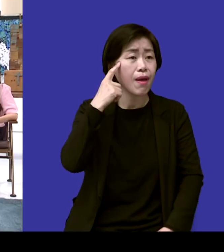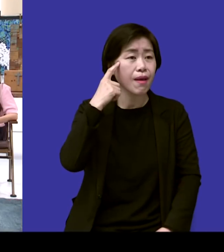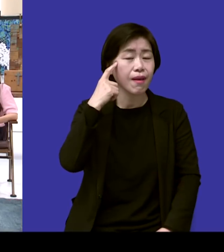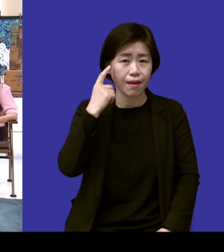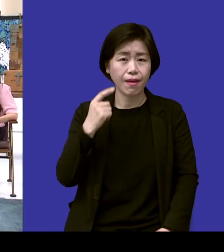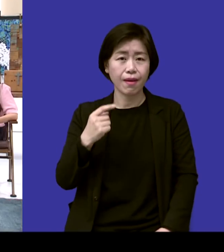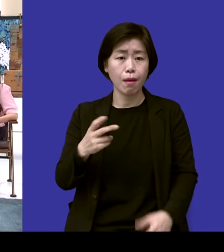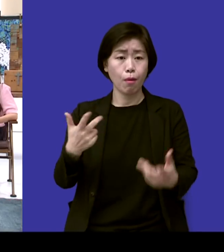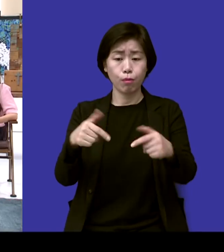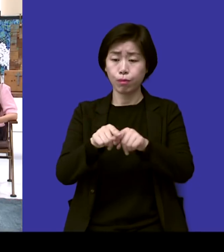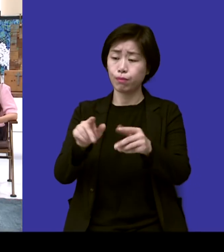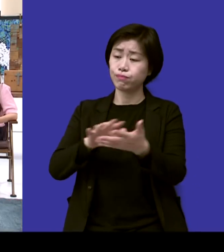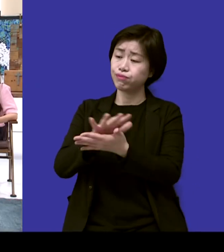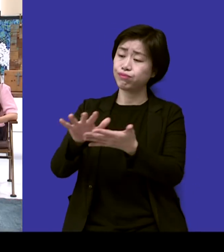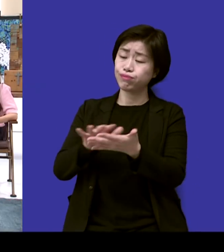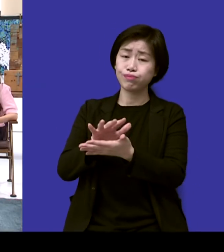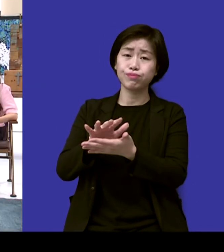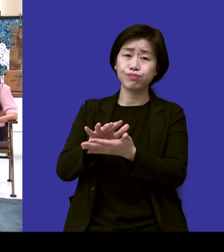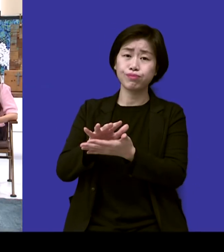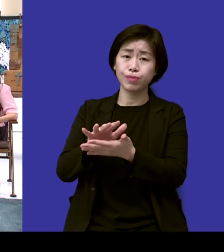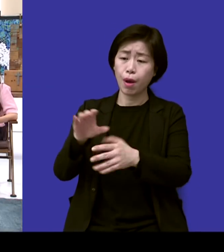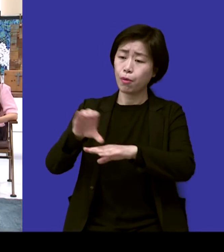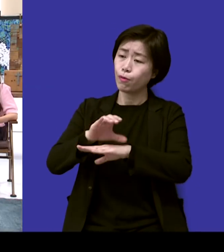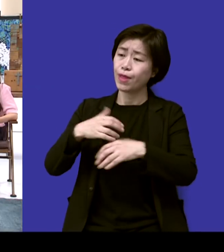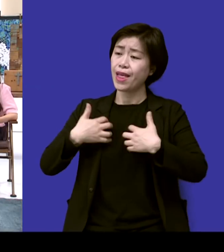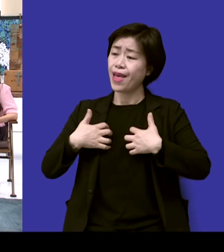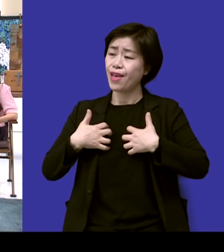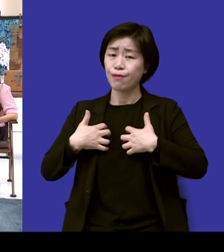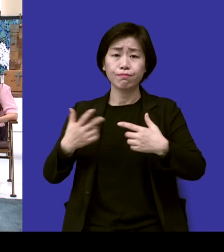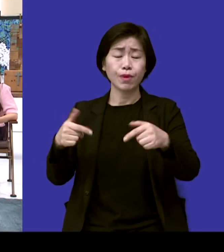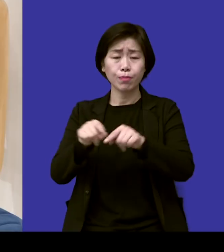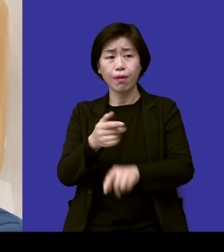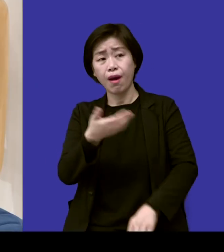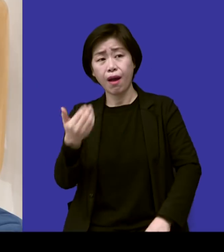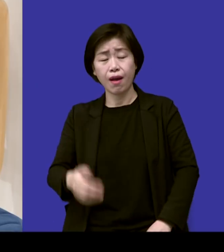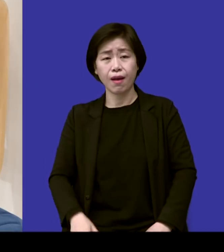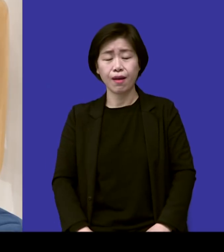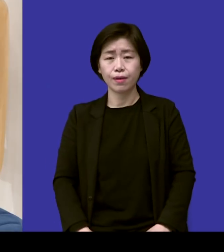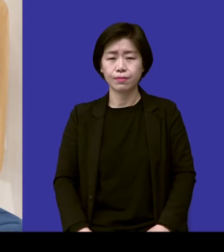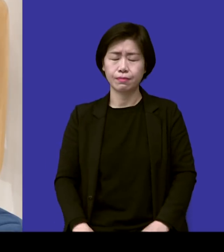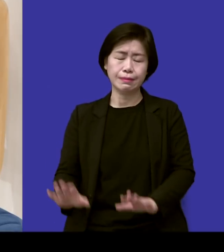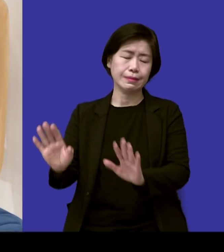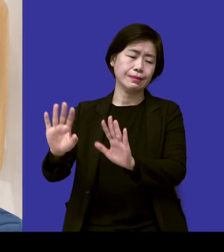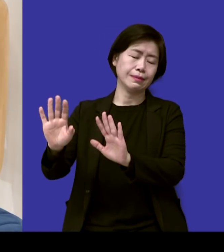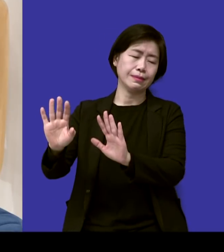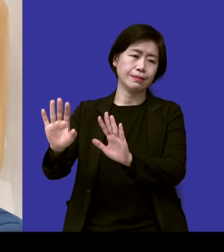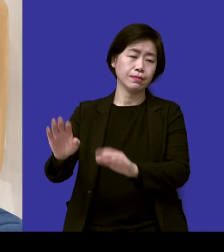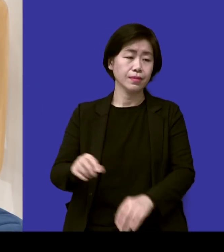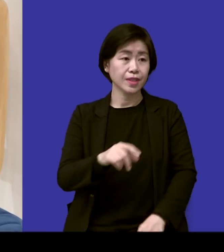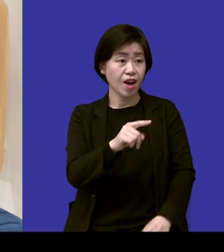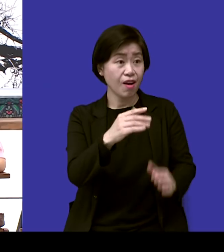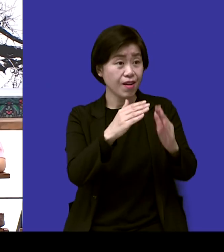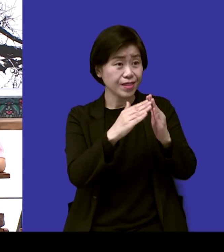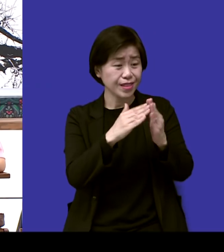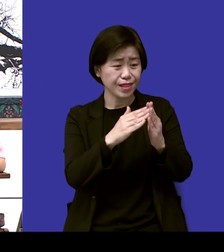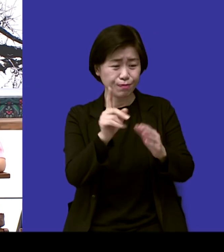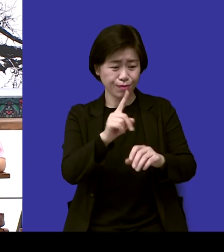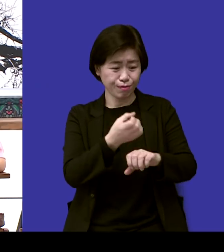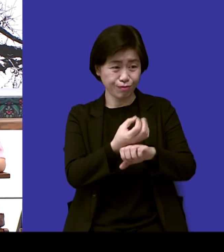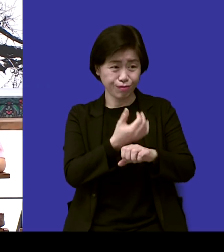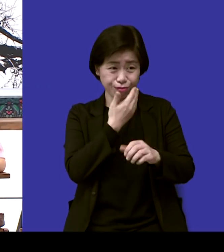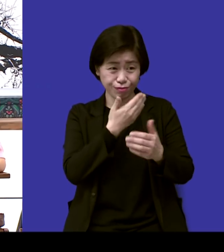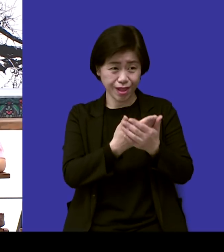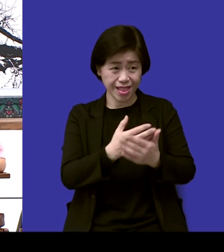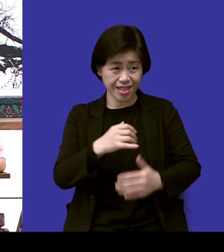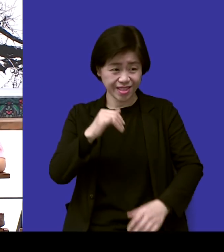PC방 게임방도 가서 게임도 하고 막 이래 친구들이 있었었는데 저는 맨날 집에만 가니까 친구가 없었어요. 집안